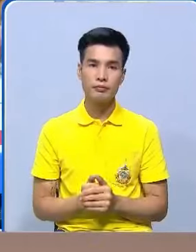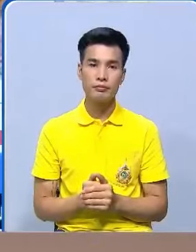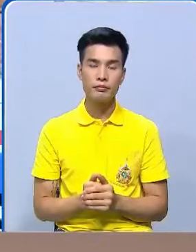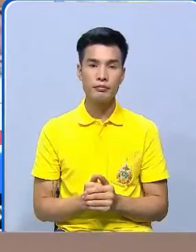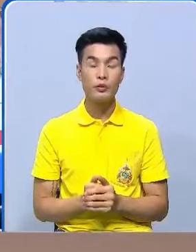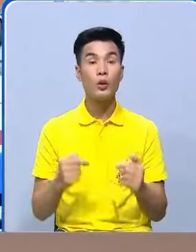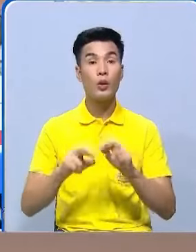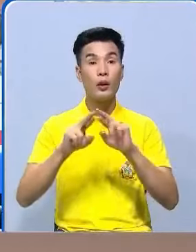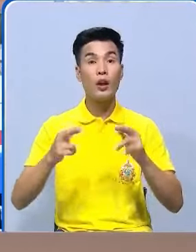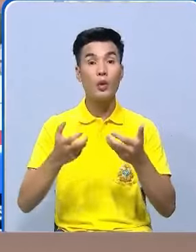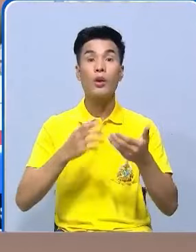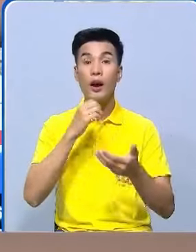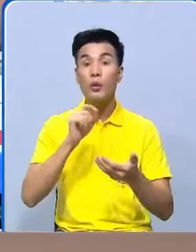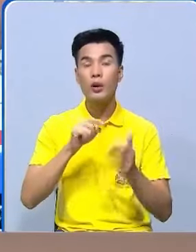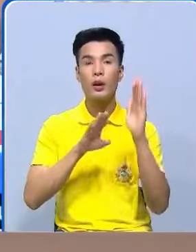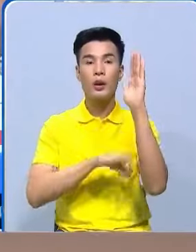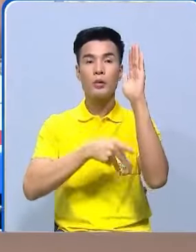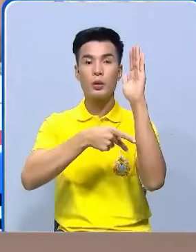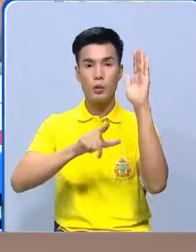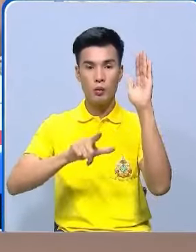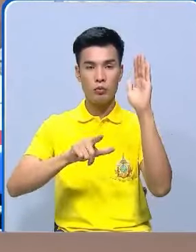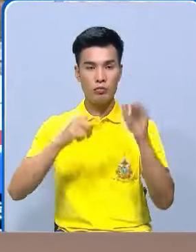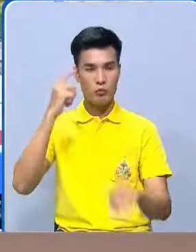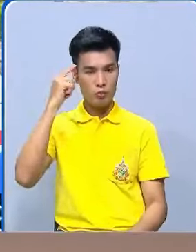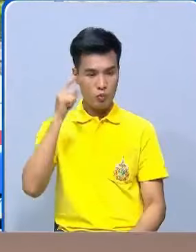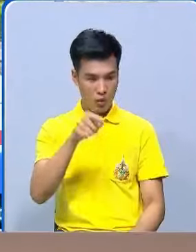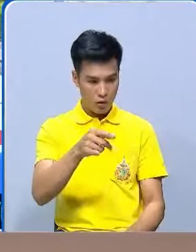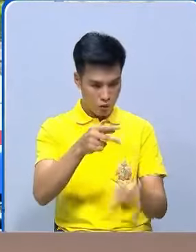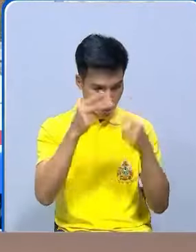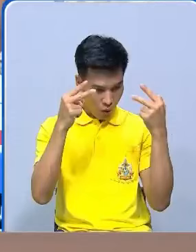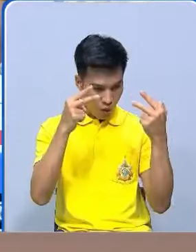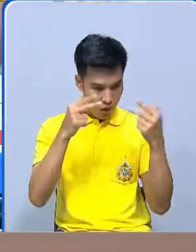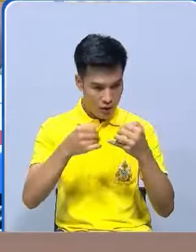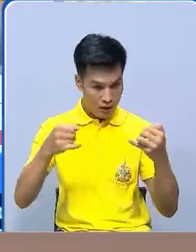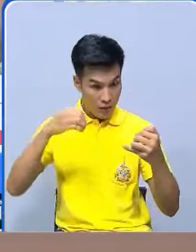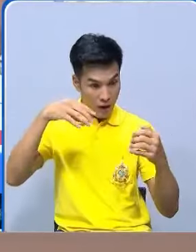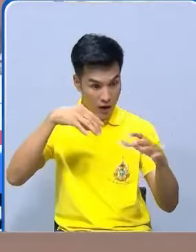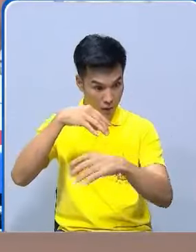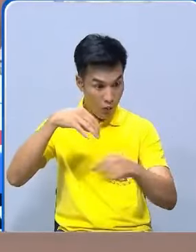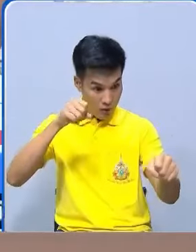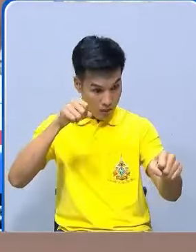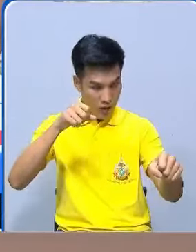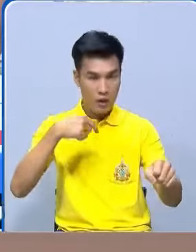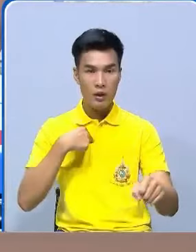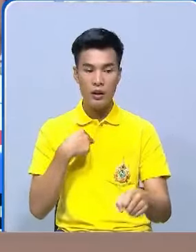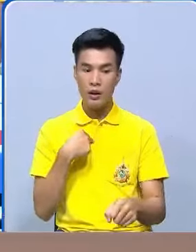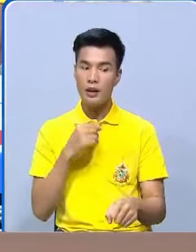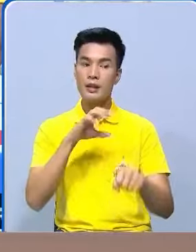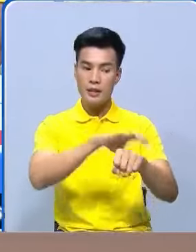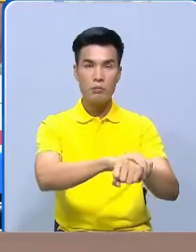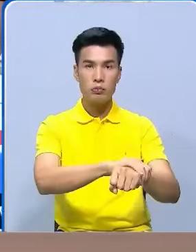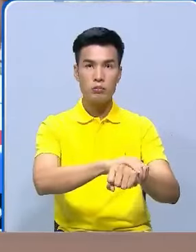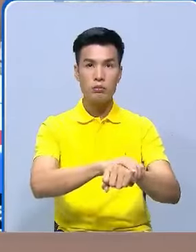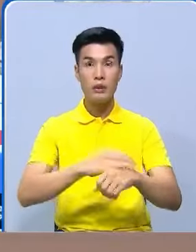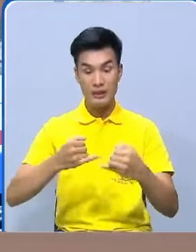จ้าของร้านรับซื้อของเก่าที่พัทลุงซ้อนแผนจับโจรลักสายไฟใช้วิธียังไงรู้ไหมสุดท้ายพอจับได้อ่ะเอาส